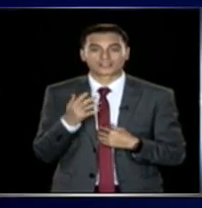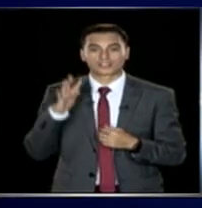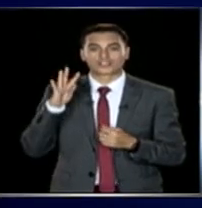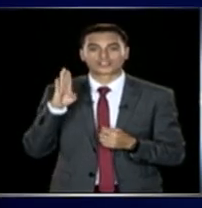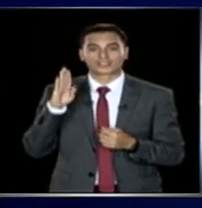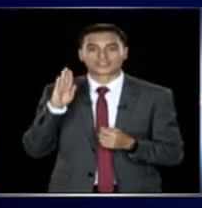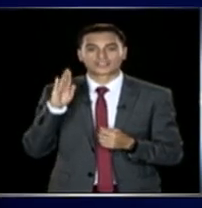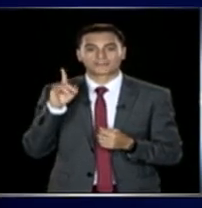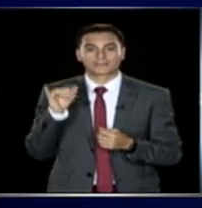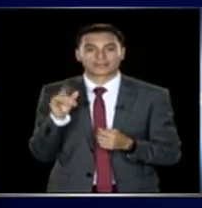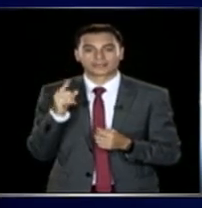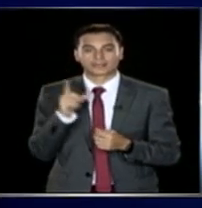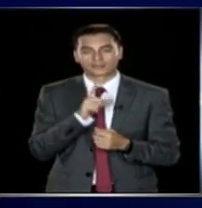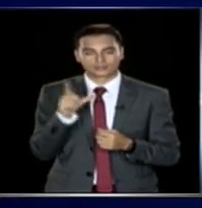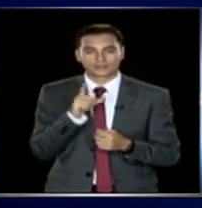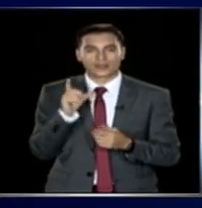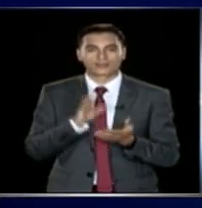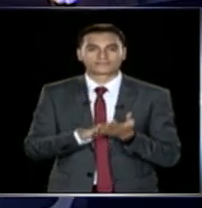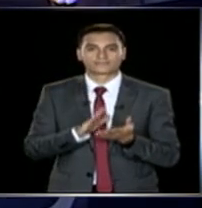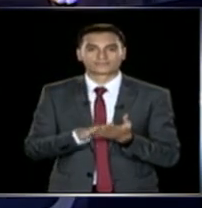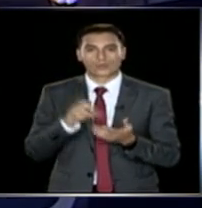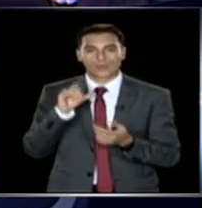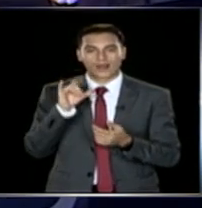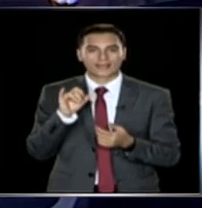شكسبير. ويليام شكسبير، اجابه صحيحه.